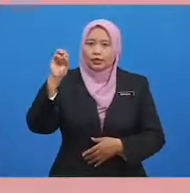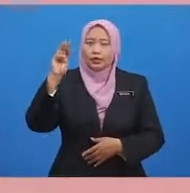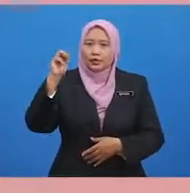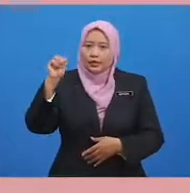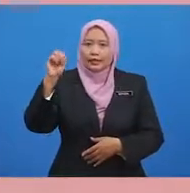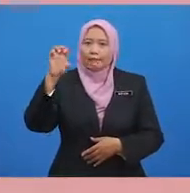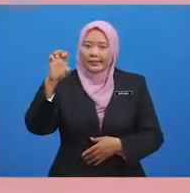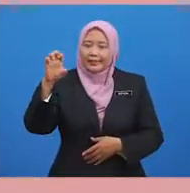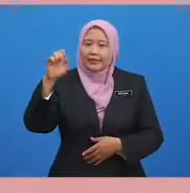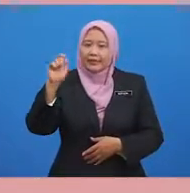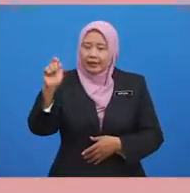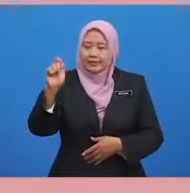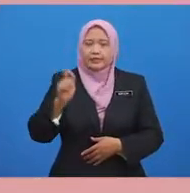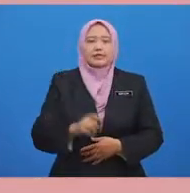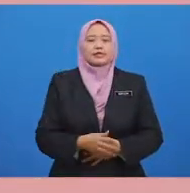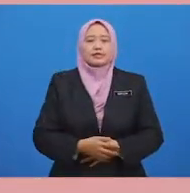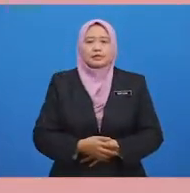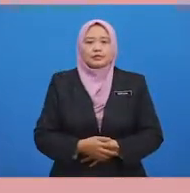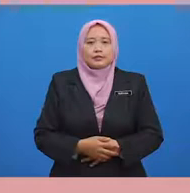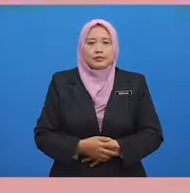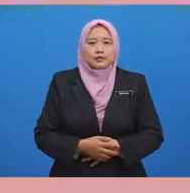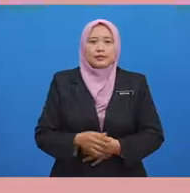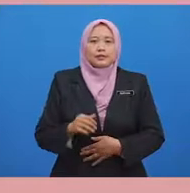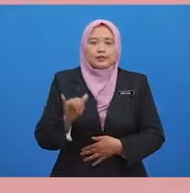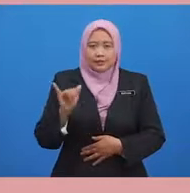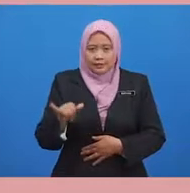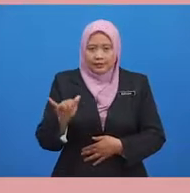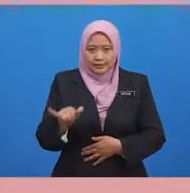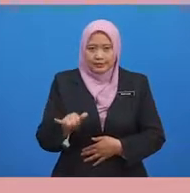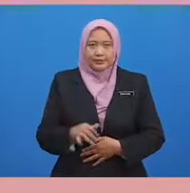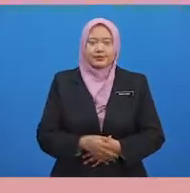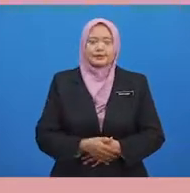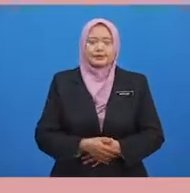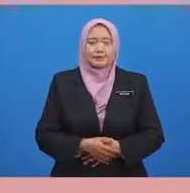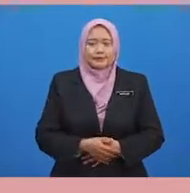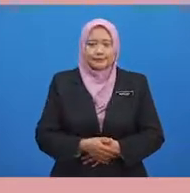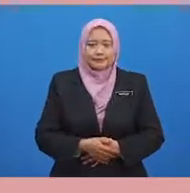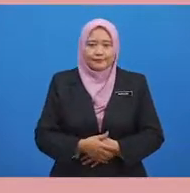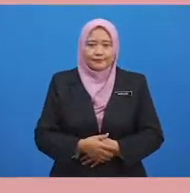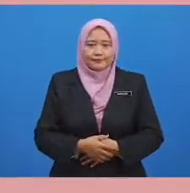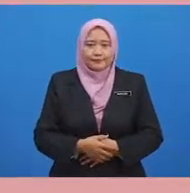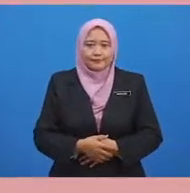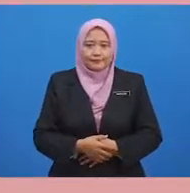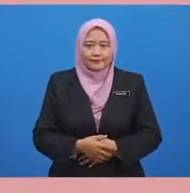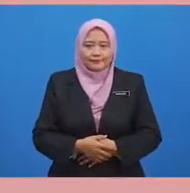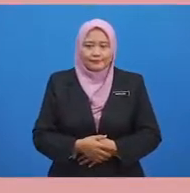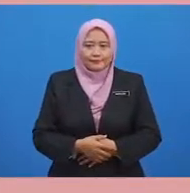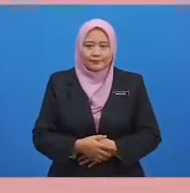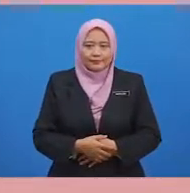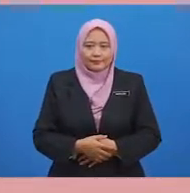ya, murid-murid? Ya, bagus. Ia diperbuat daripada